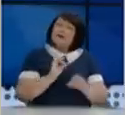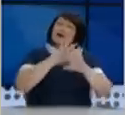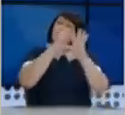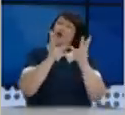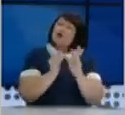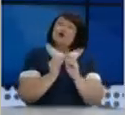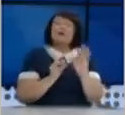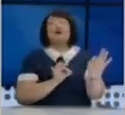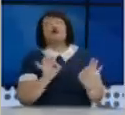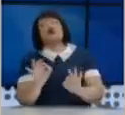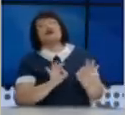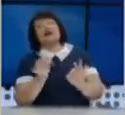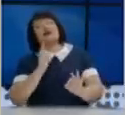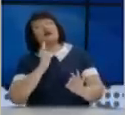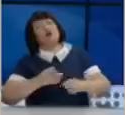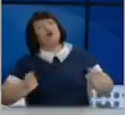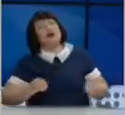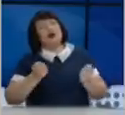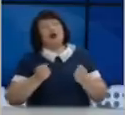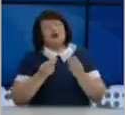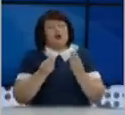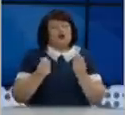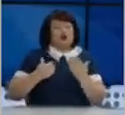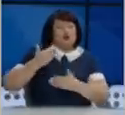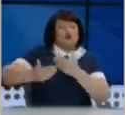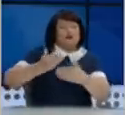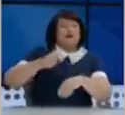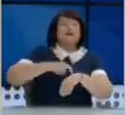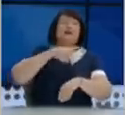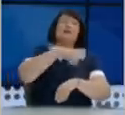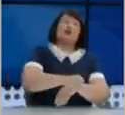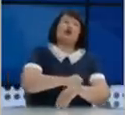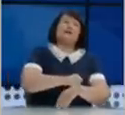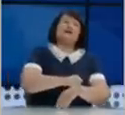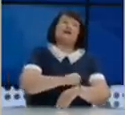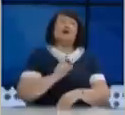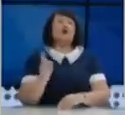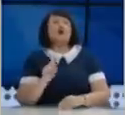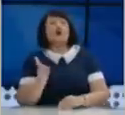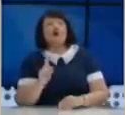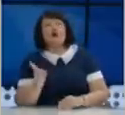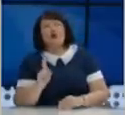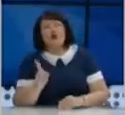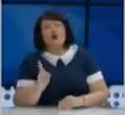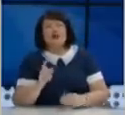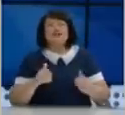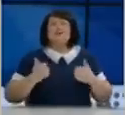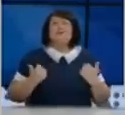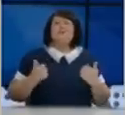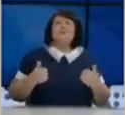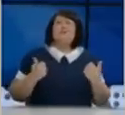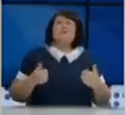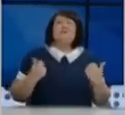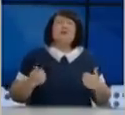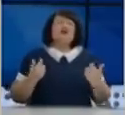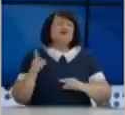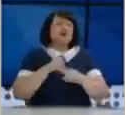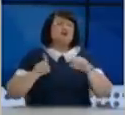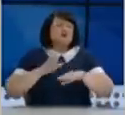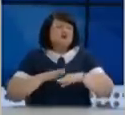ολοκληρωμένο τρόπο τη διαδικασία πρόληψης. Και όχι να γίνεται ένα παιχνίδι κυνήγι